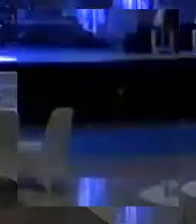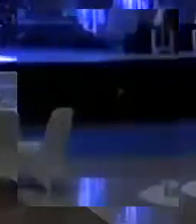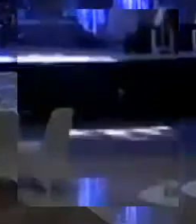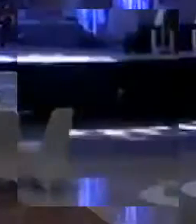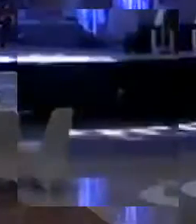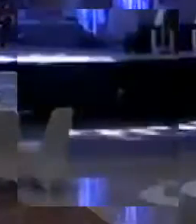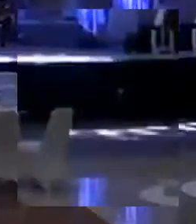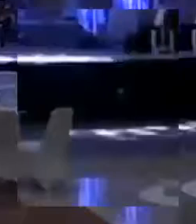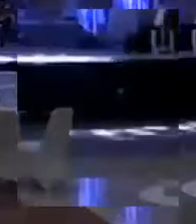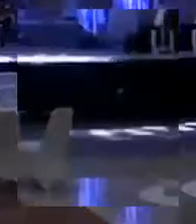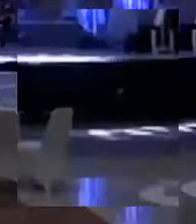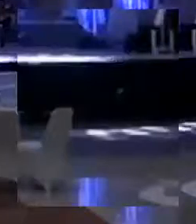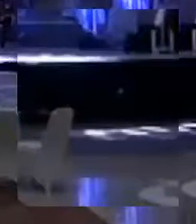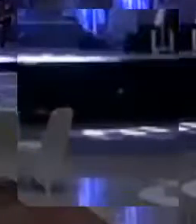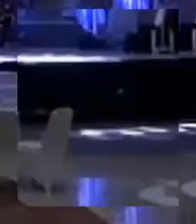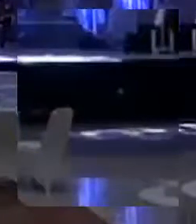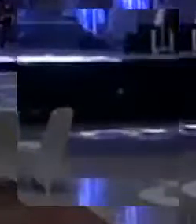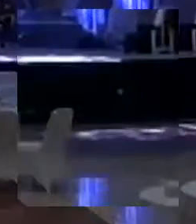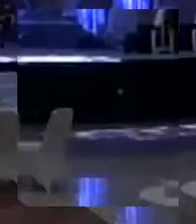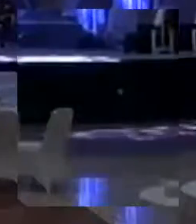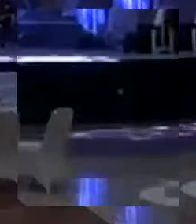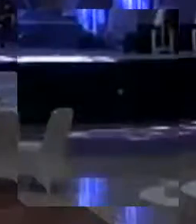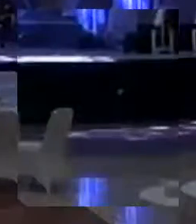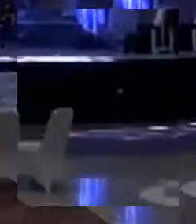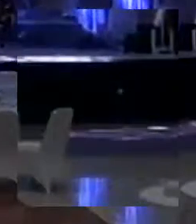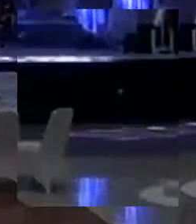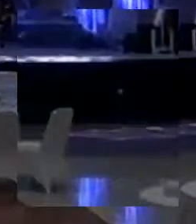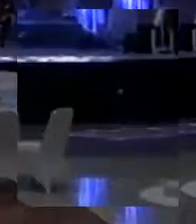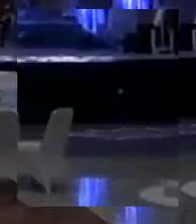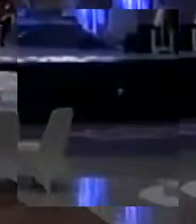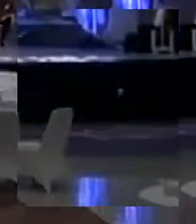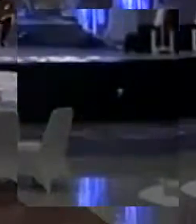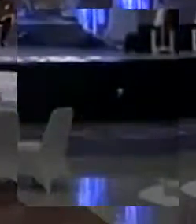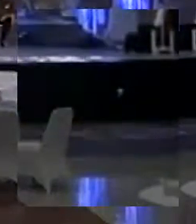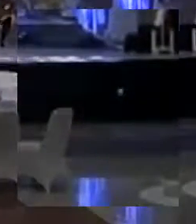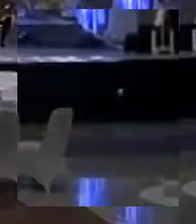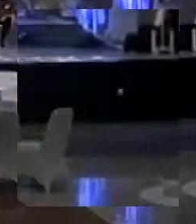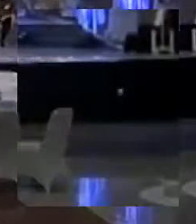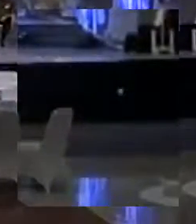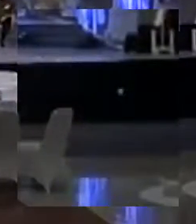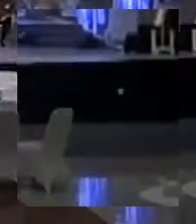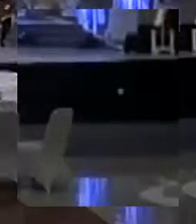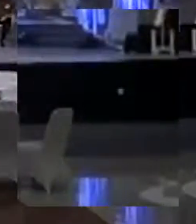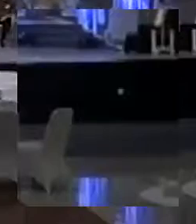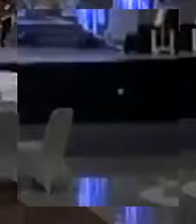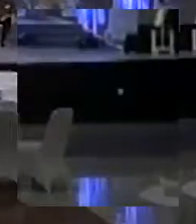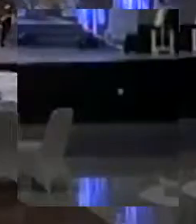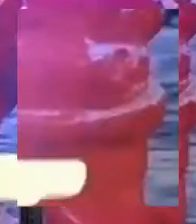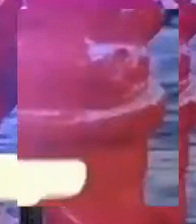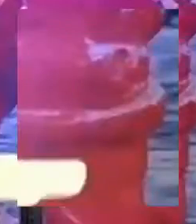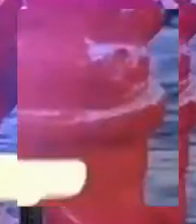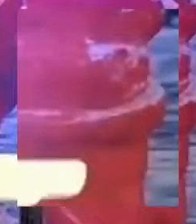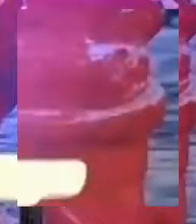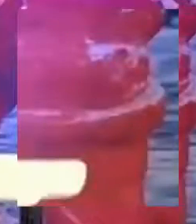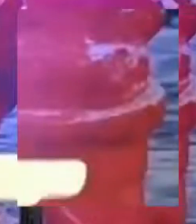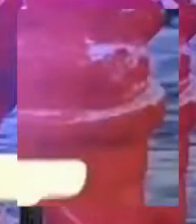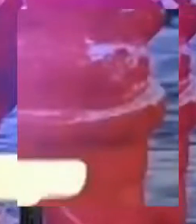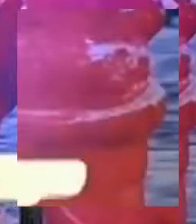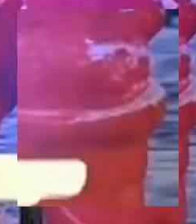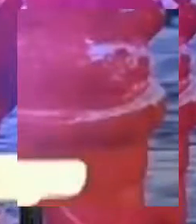segmen terakhir sekaligus segmen yang kita tunggu-tunggu. Terima kasih kami sampaikan kepada Anda pemirsa dan para pendukung yang masih setia bersama kami dalam debat